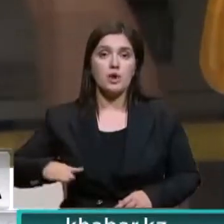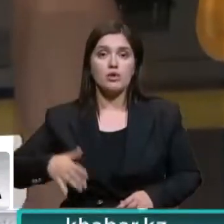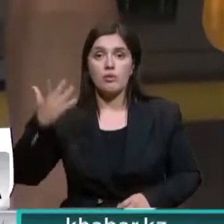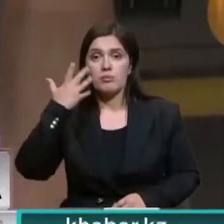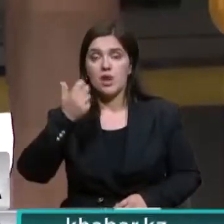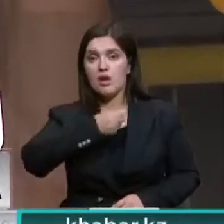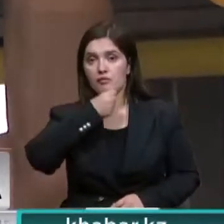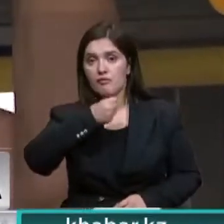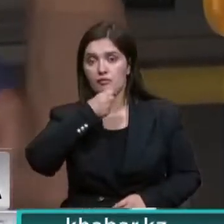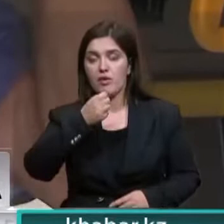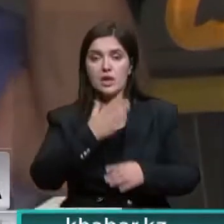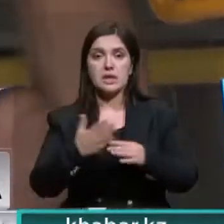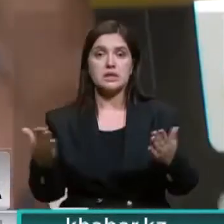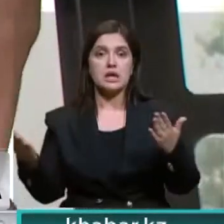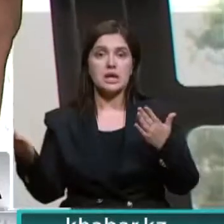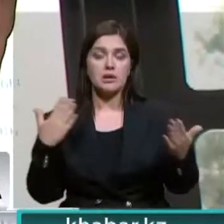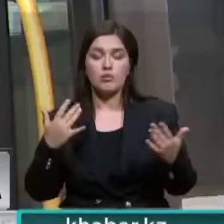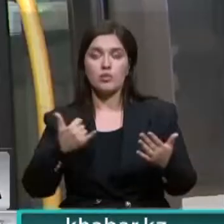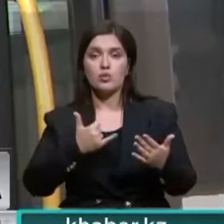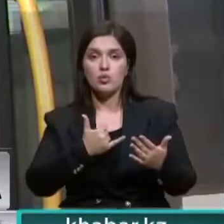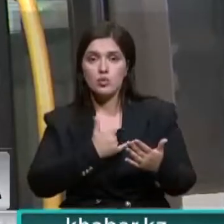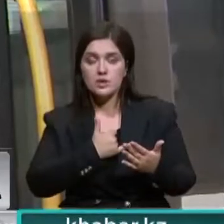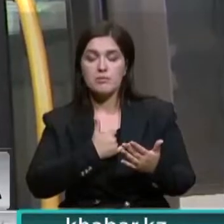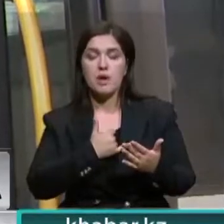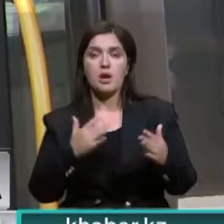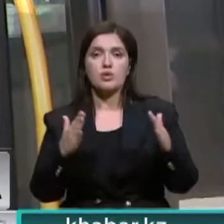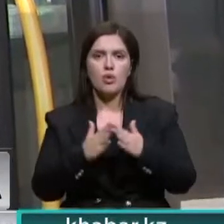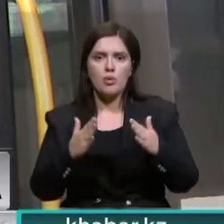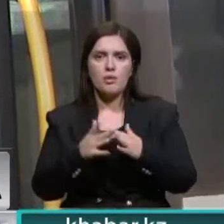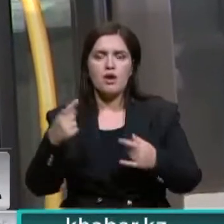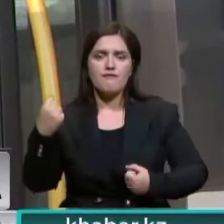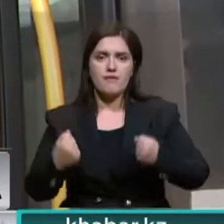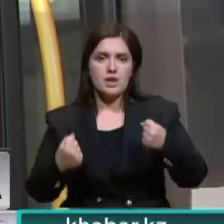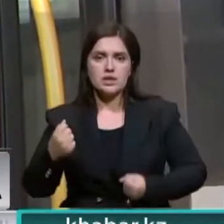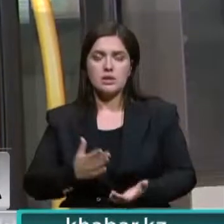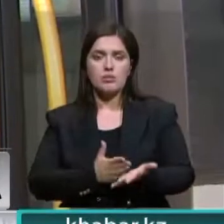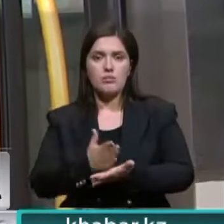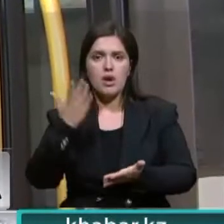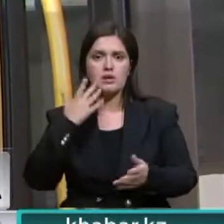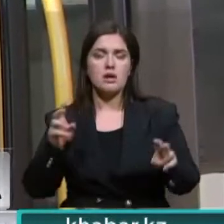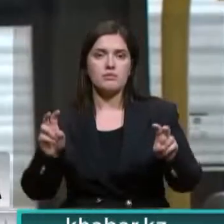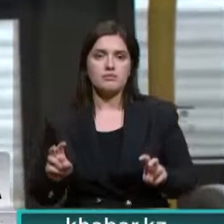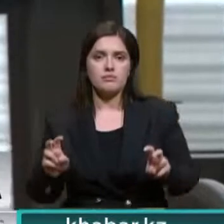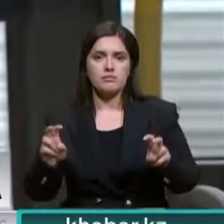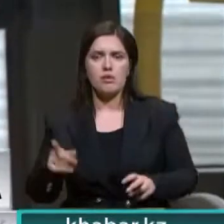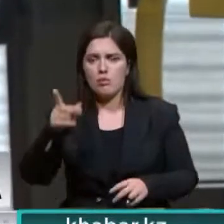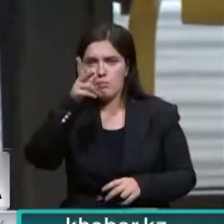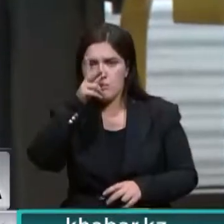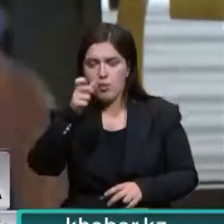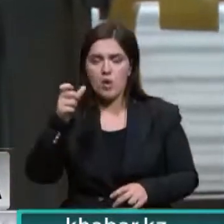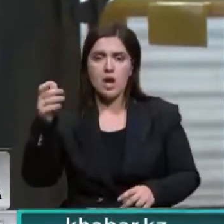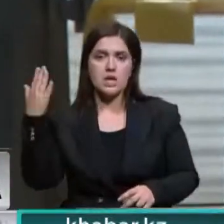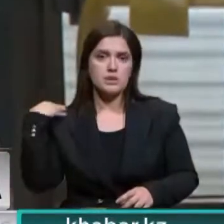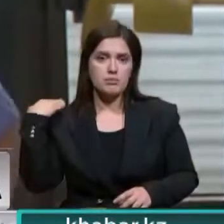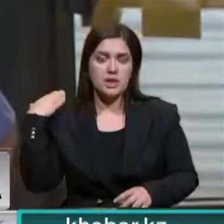взрослым, установил гимнастический снаряд у себя дома. Всю жизнь работает водителем. Говорит, когда долго сидит за рулем, появляются боли в спине. А